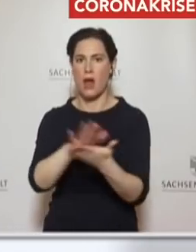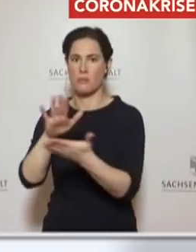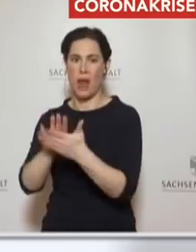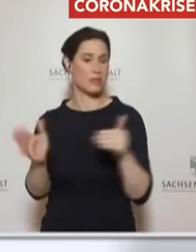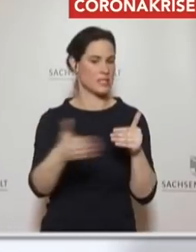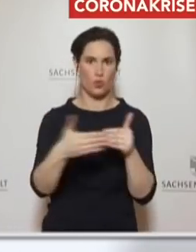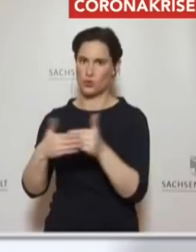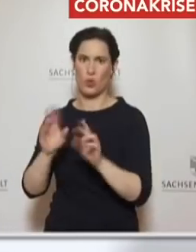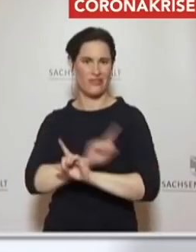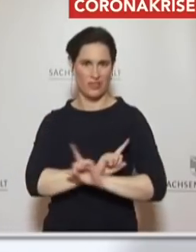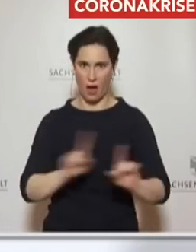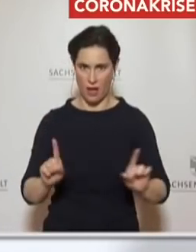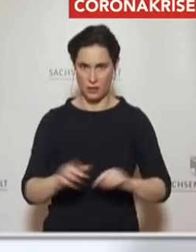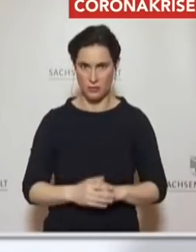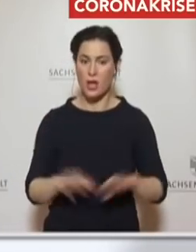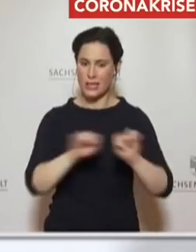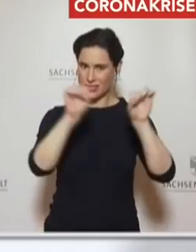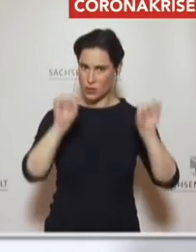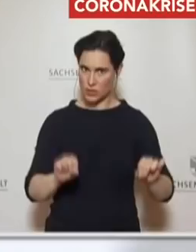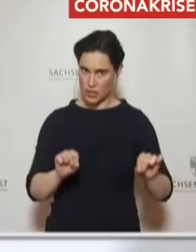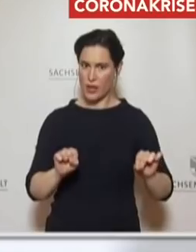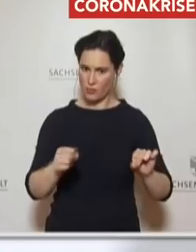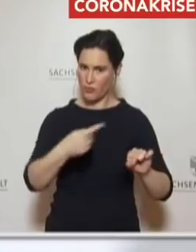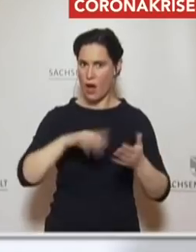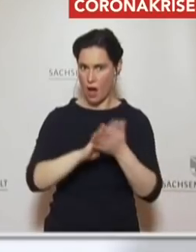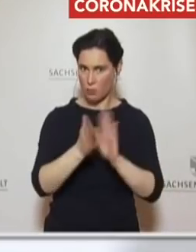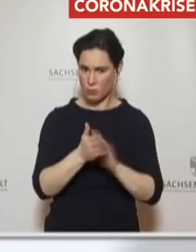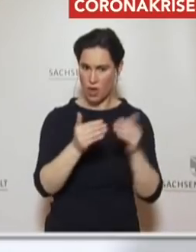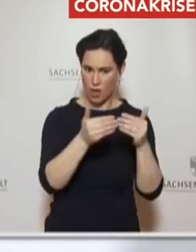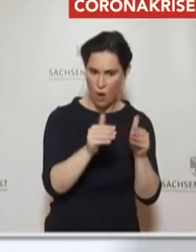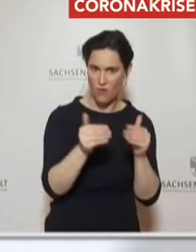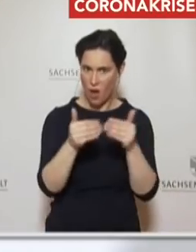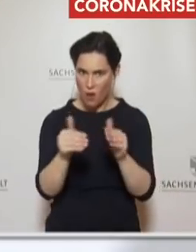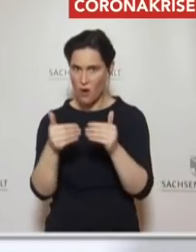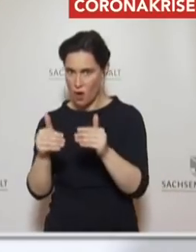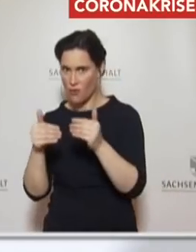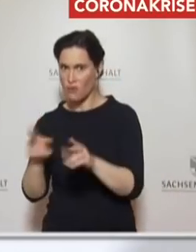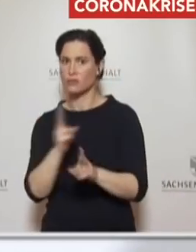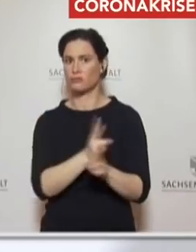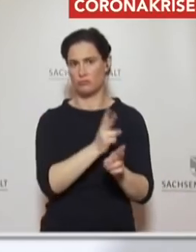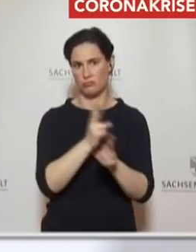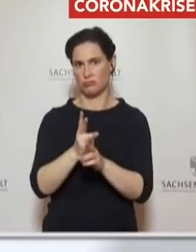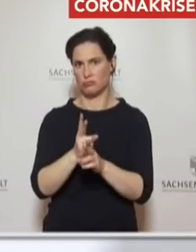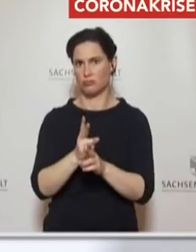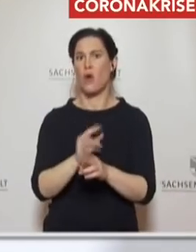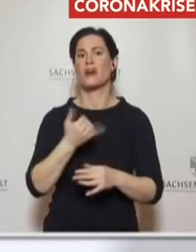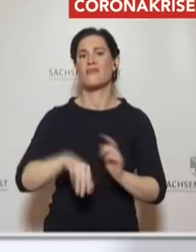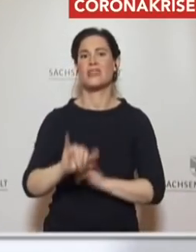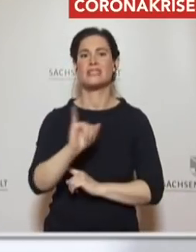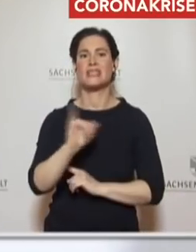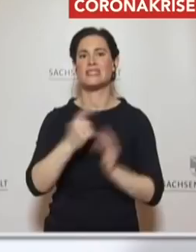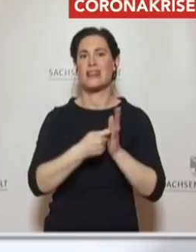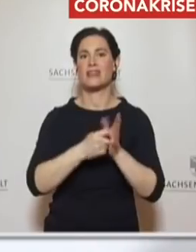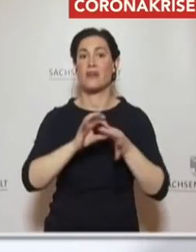Das heißt, wir ändern am System der Öffnungen, die ja inzidenzunabhängig